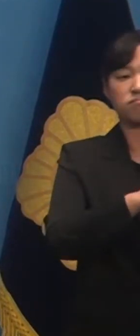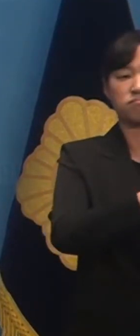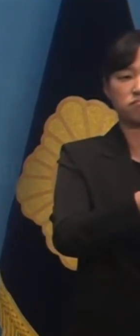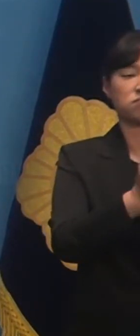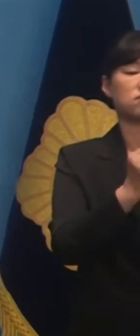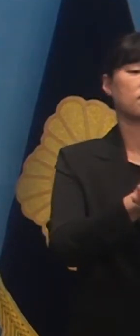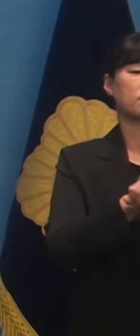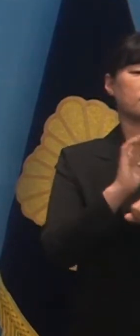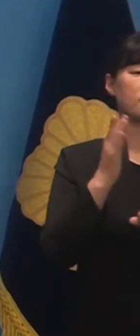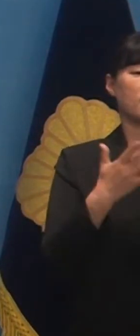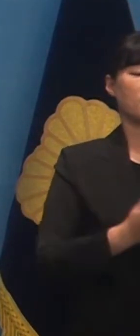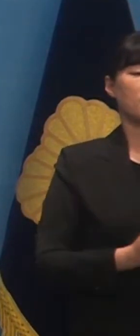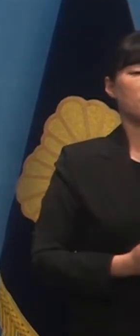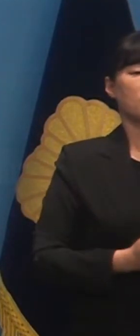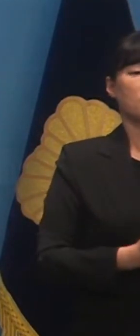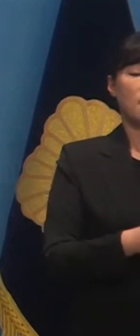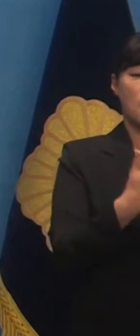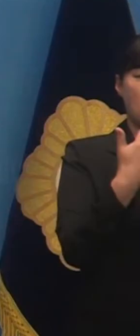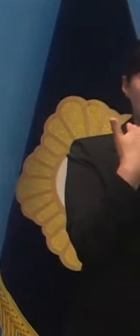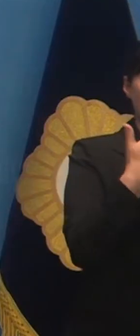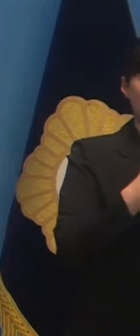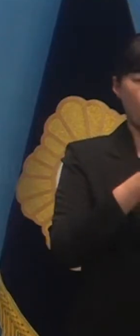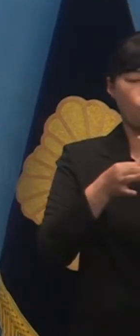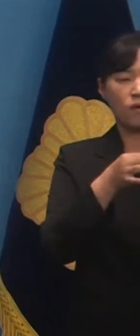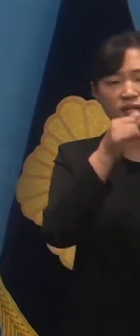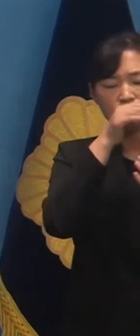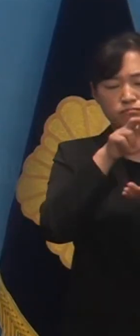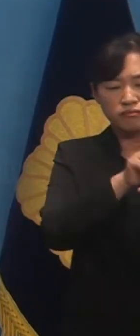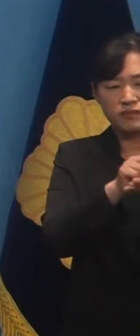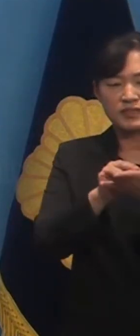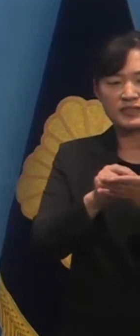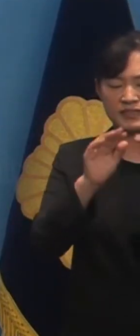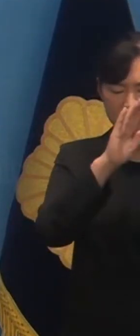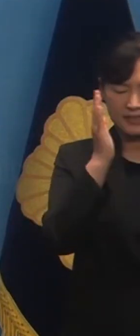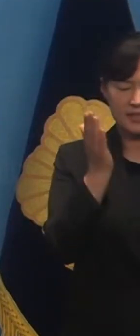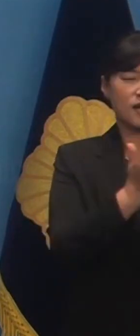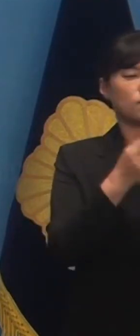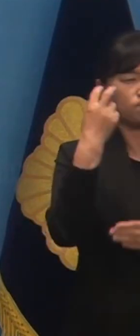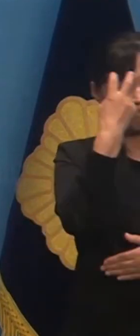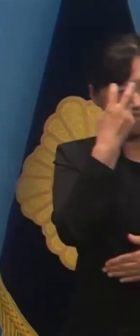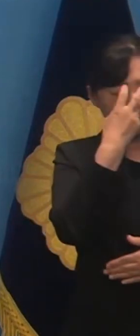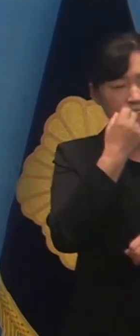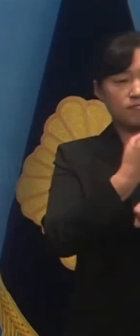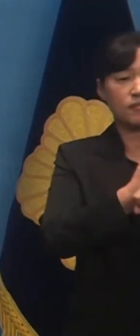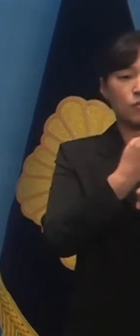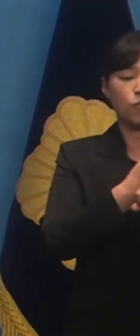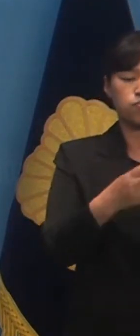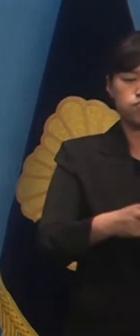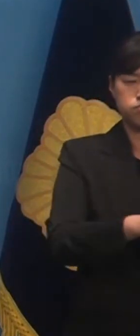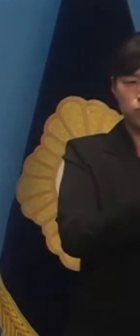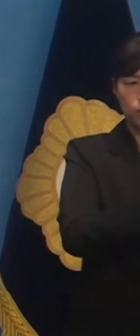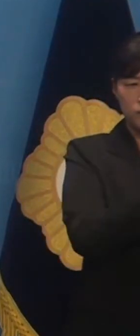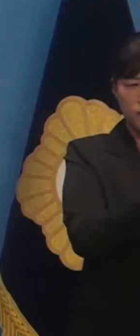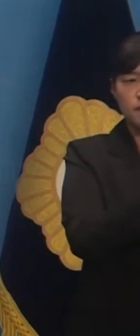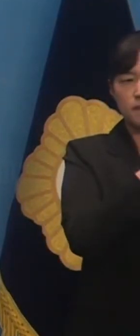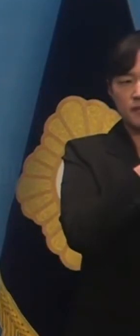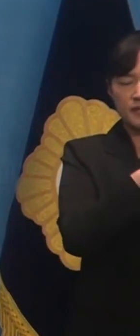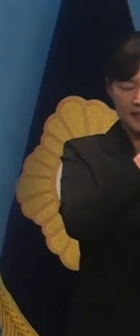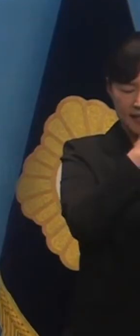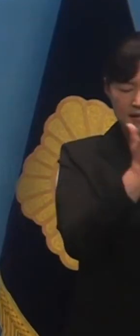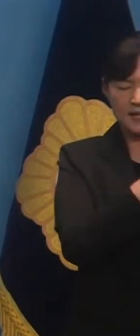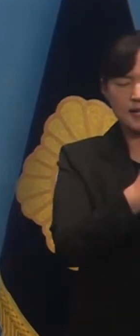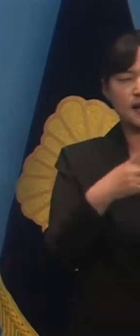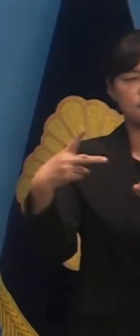도출되어야 합니다. 하나, 리박스쿨과 연결된 문제들을 전방위적으로 조사하고 불법적인 관행